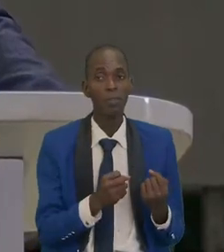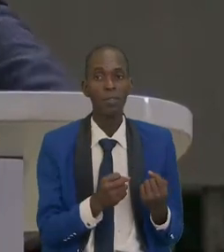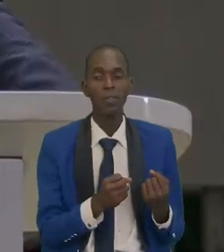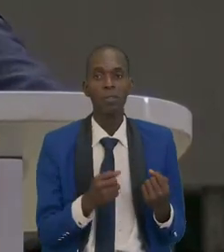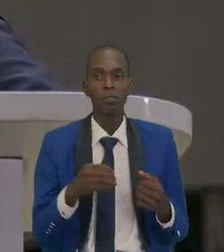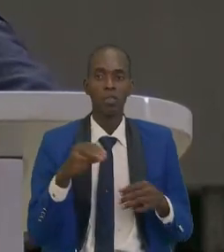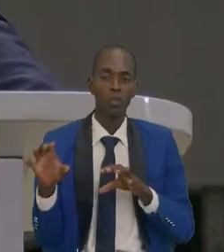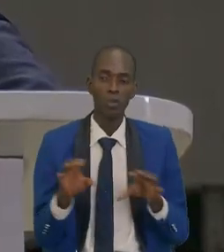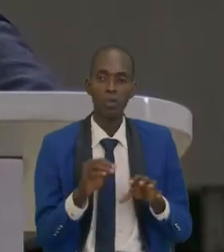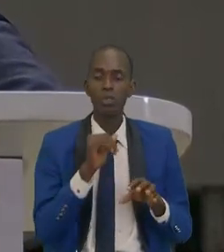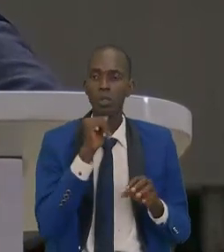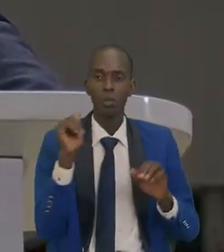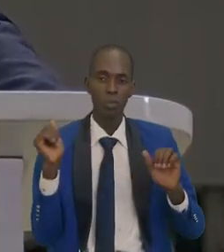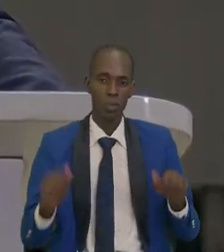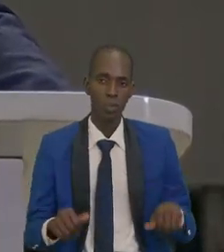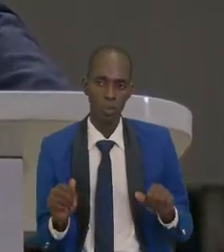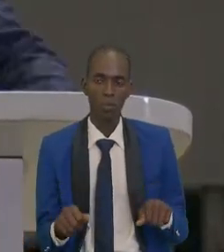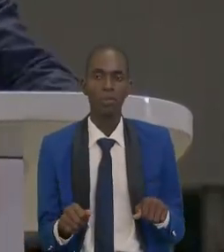Fais l'impossible.